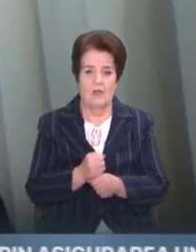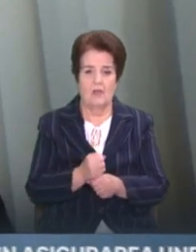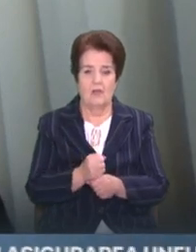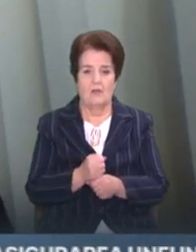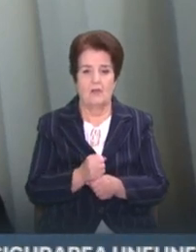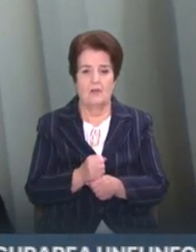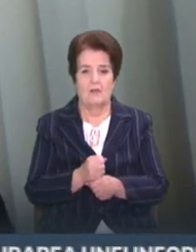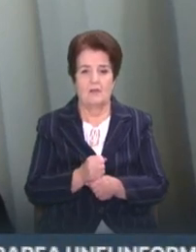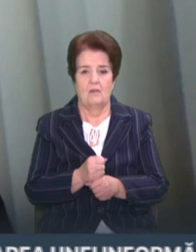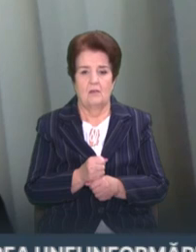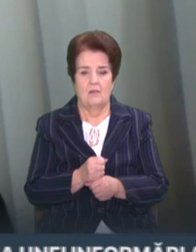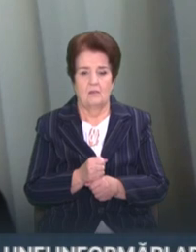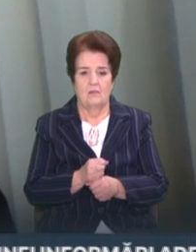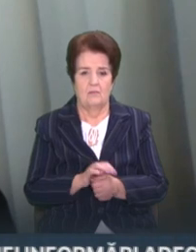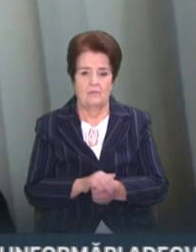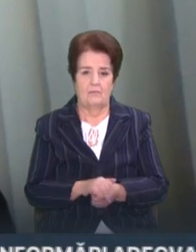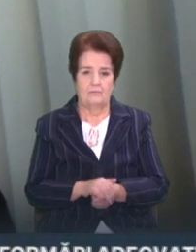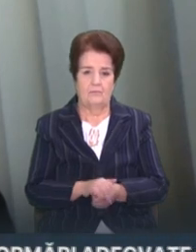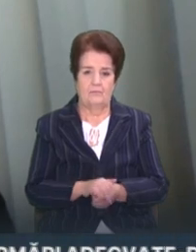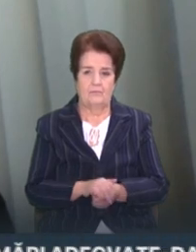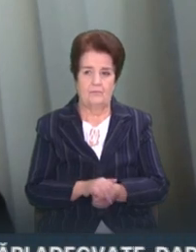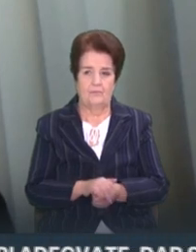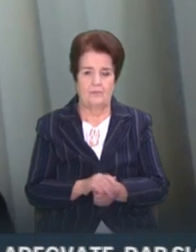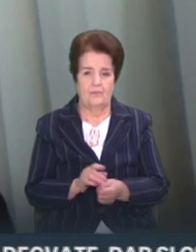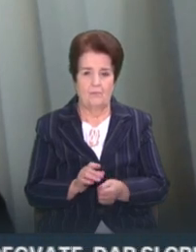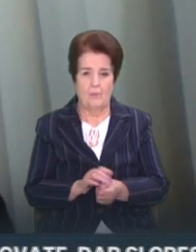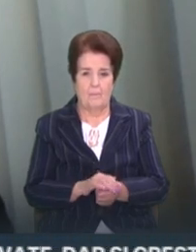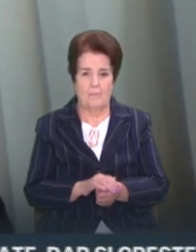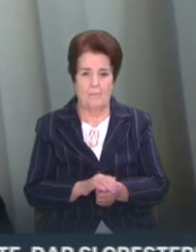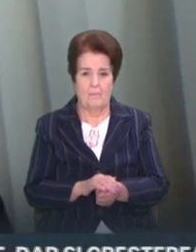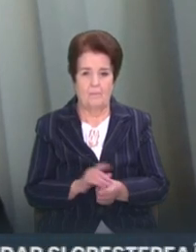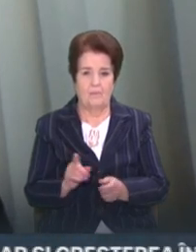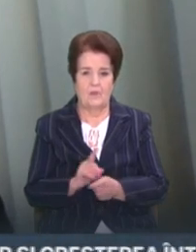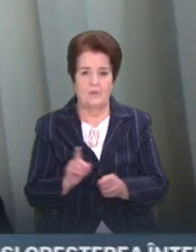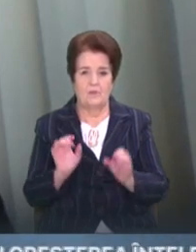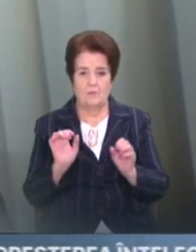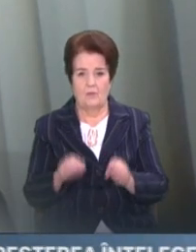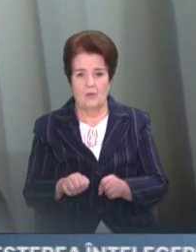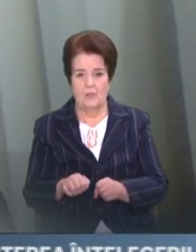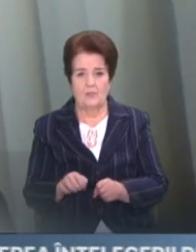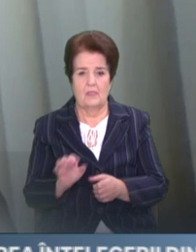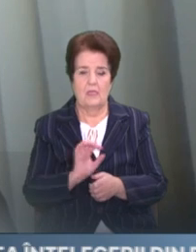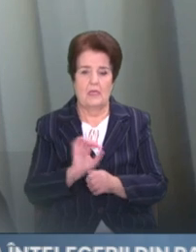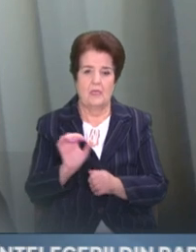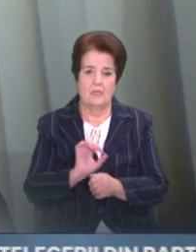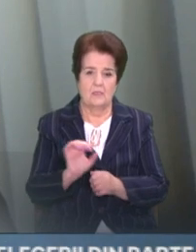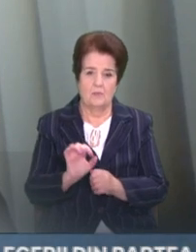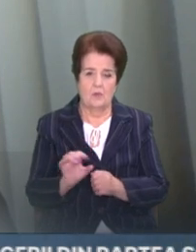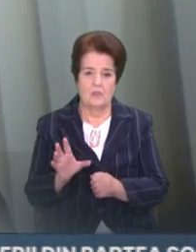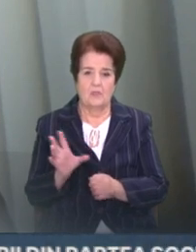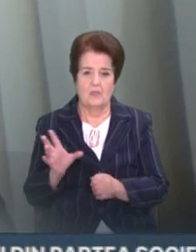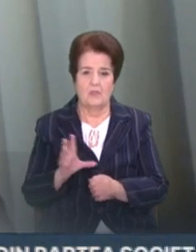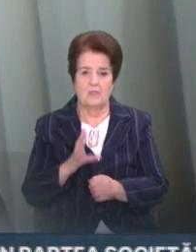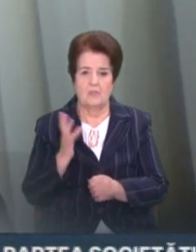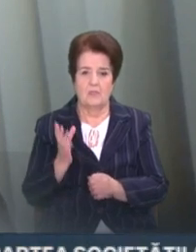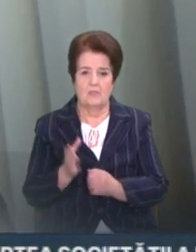atipică. Lucrul ăsta implică foarte mult efort și înțelegere. Respectiv, e necesar să raționalizăm